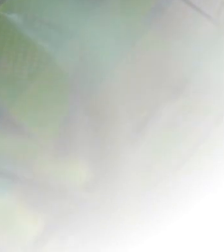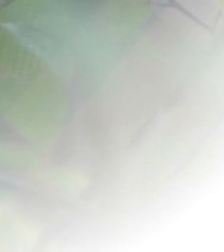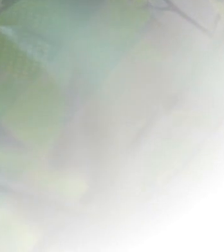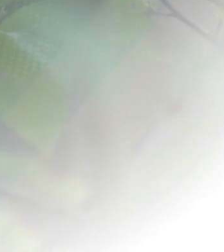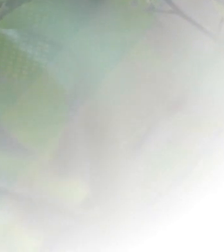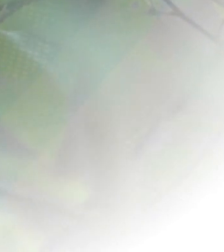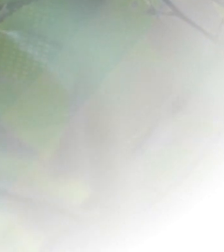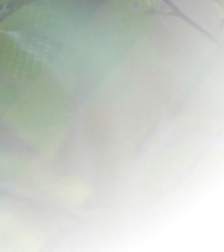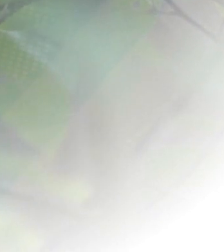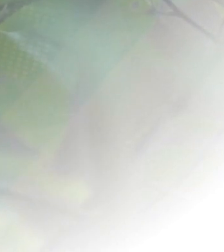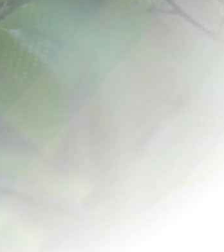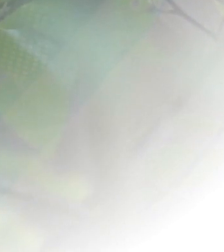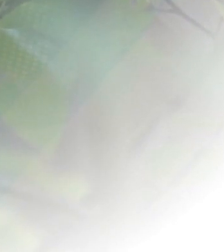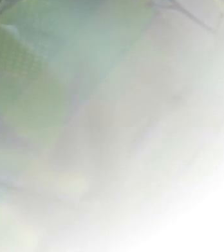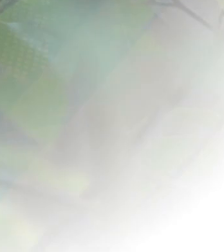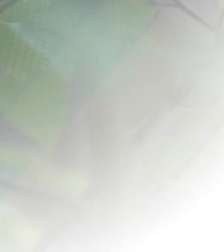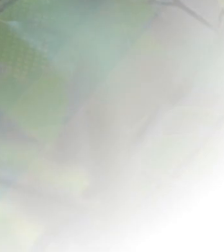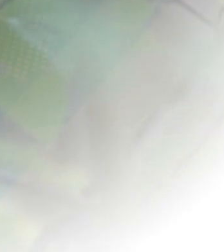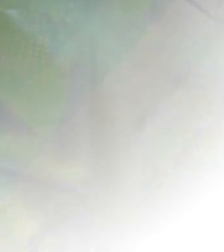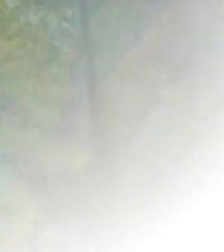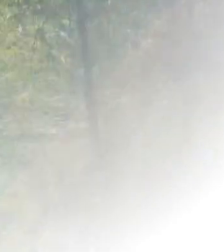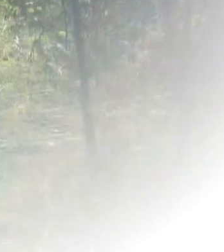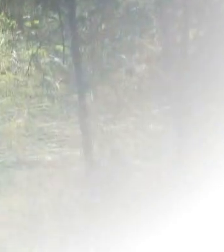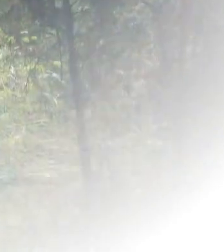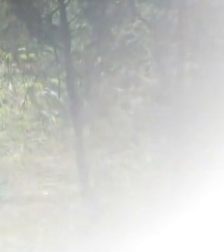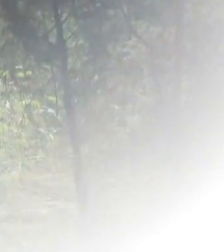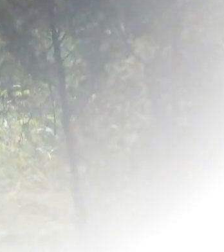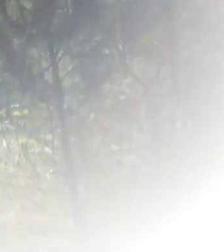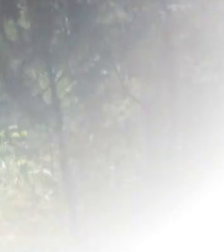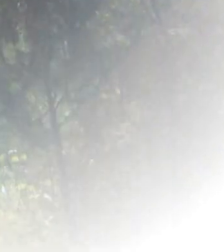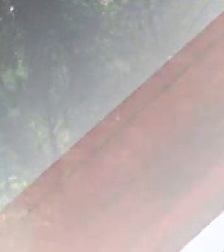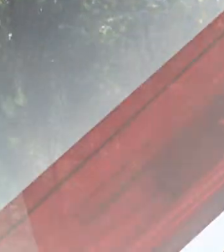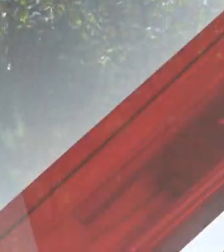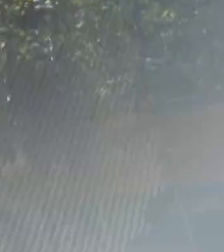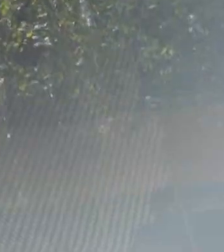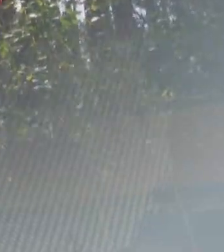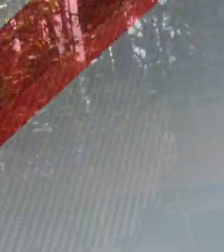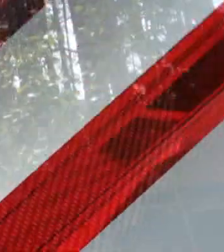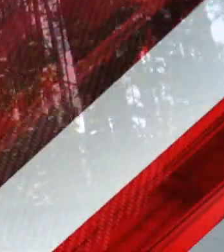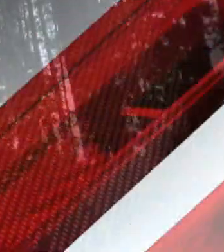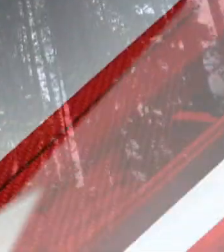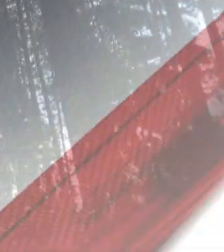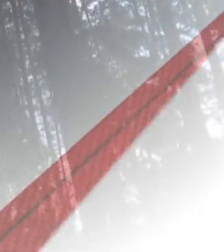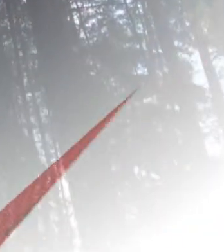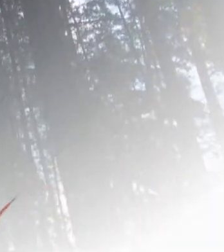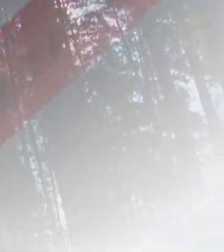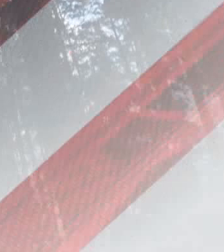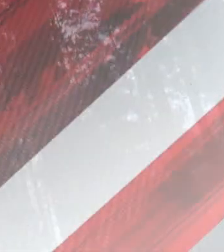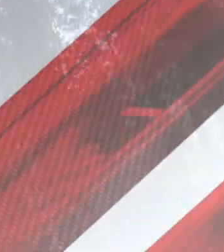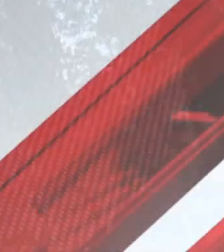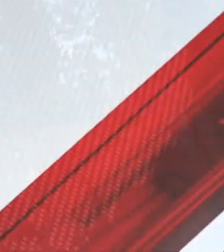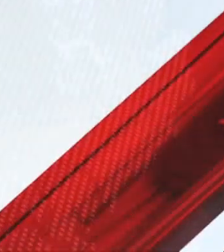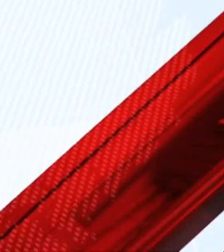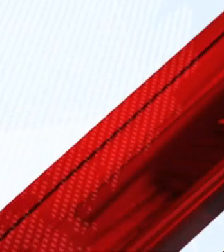на теплее в этот день была у волковыск у о 2000 годе было зафиксировано 32,9 градусов